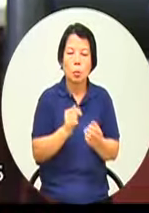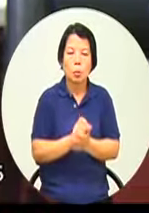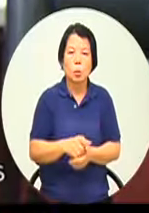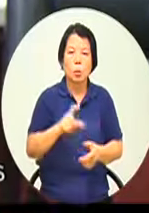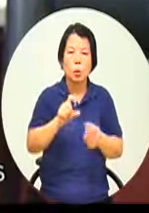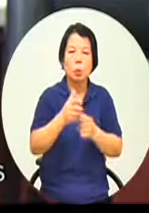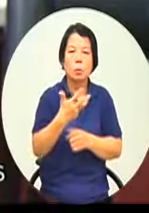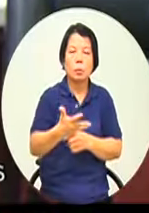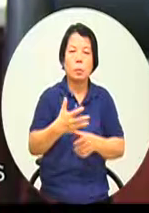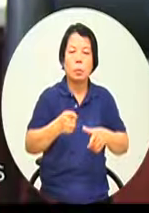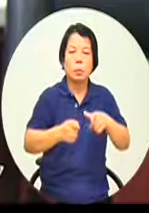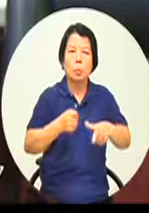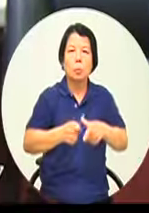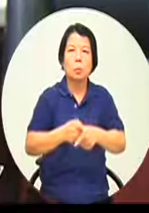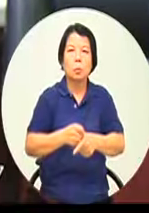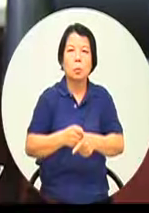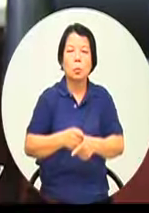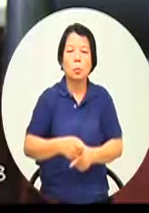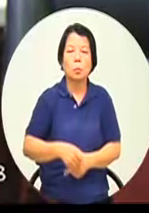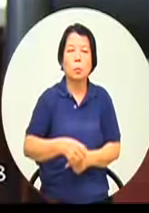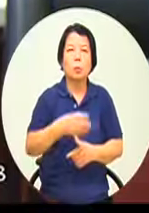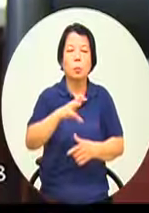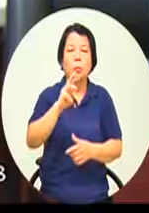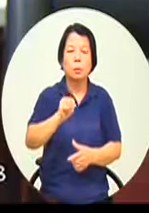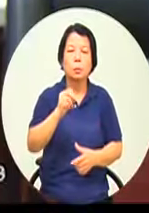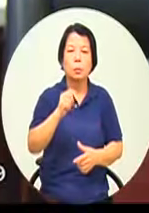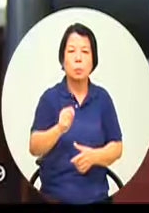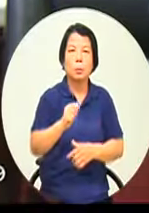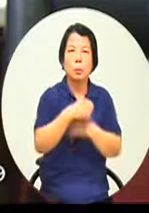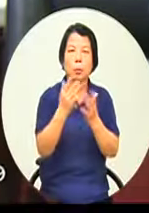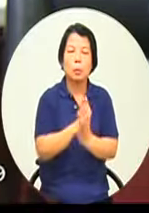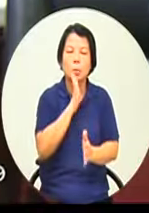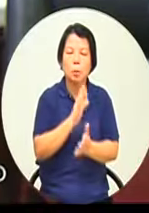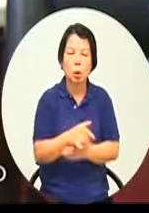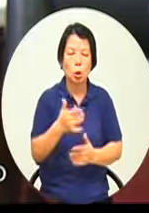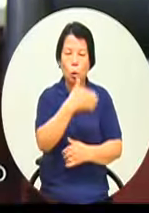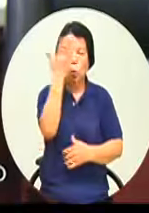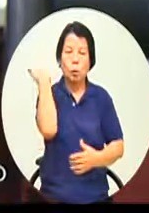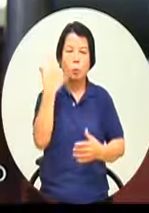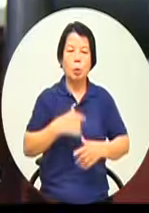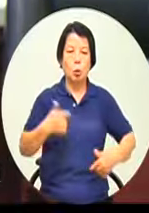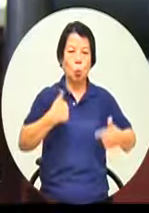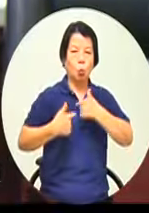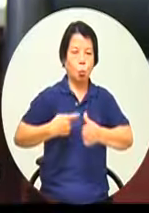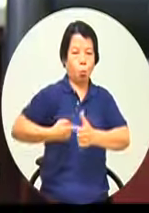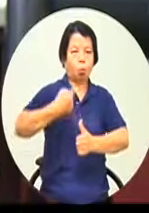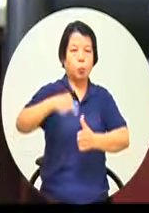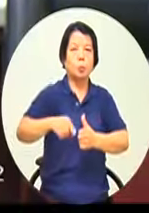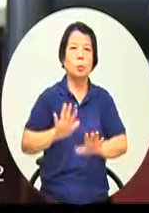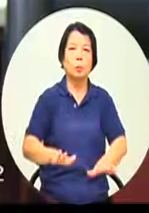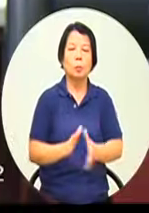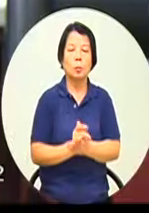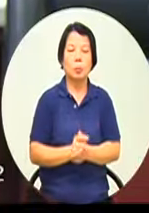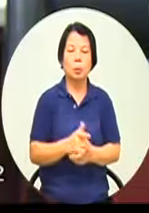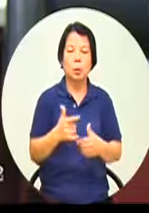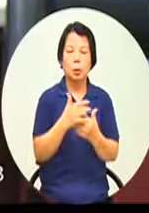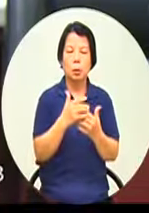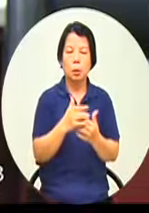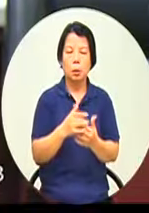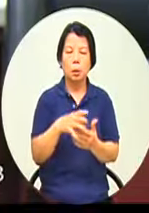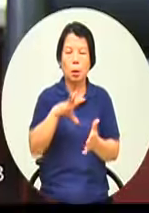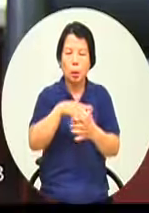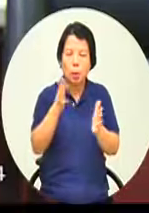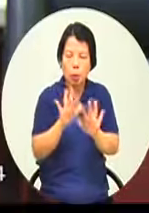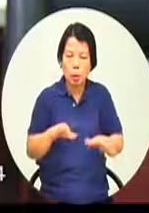10068公吨哦。那过去我们台湾引以为傲的哦石斑王国哦，现在正面临危机